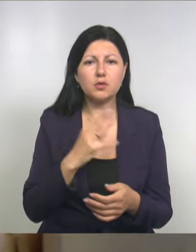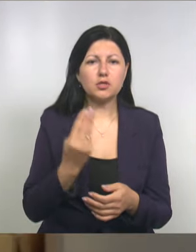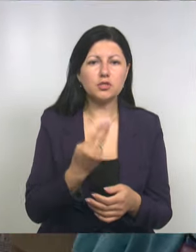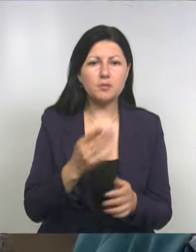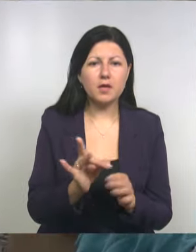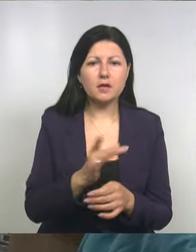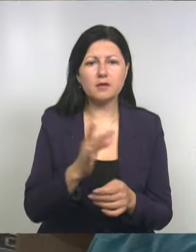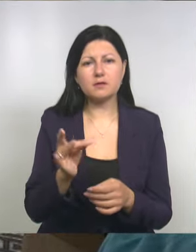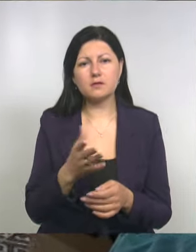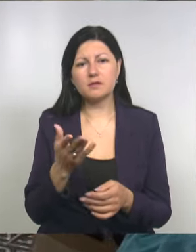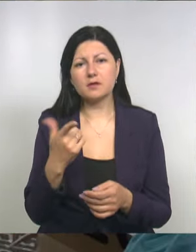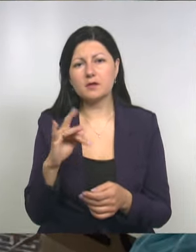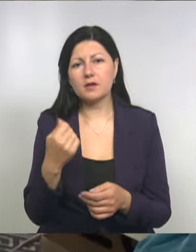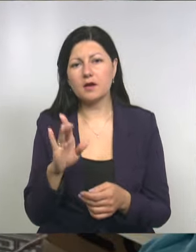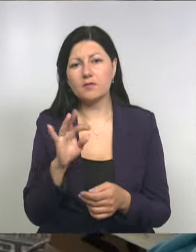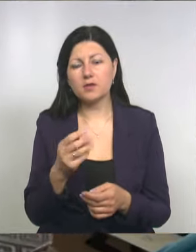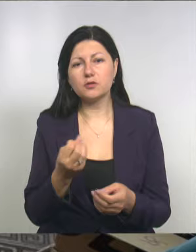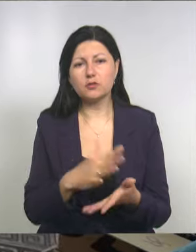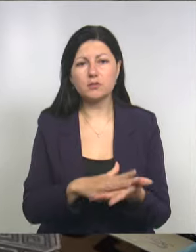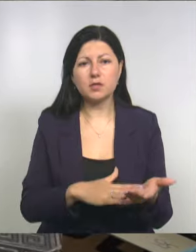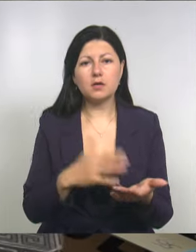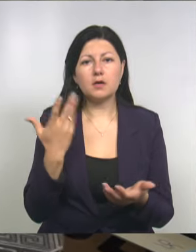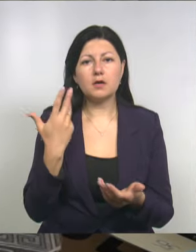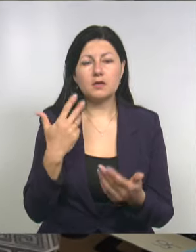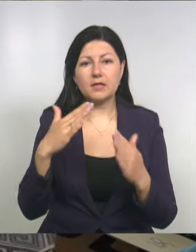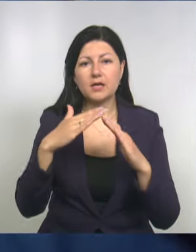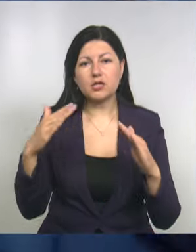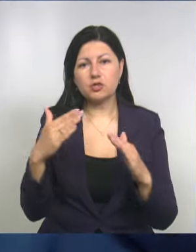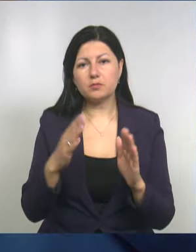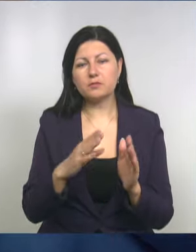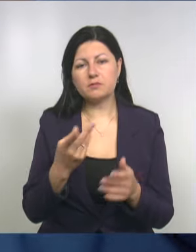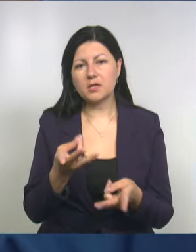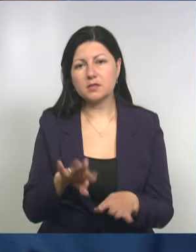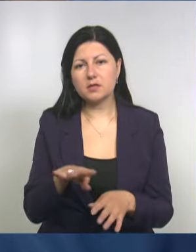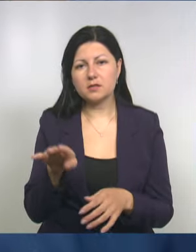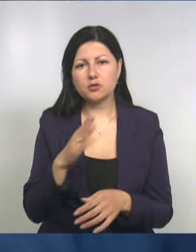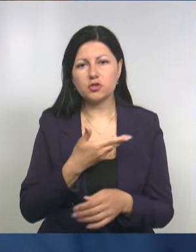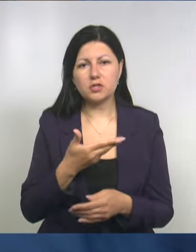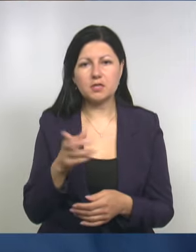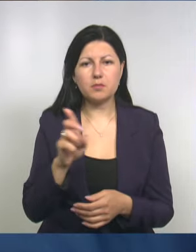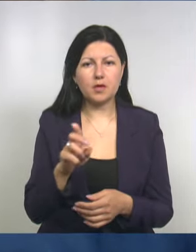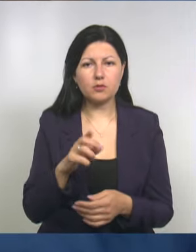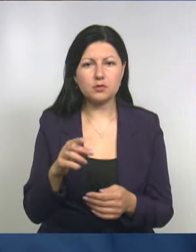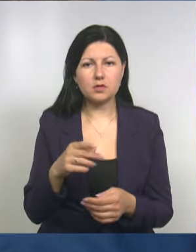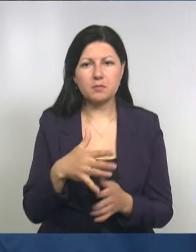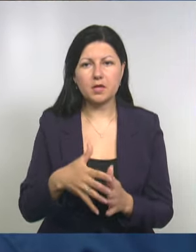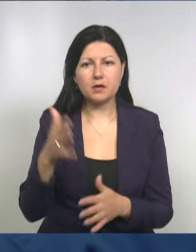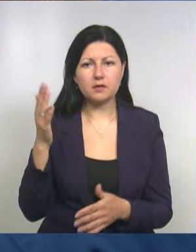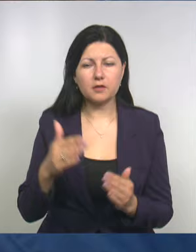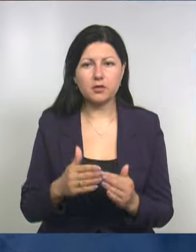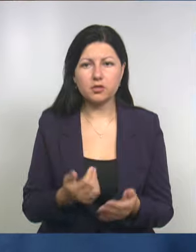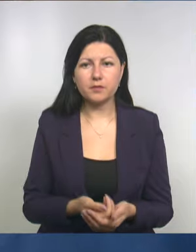Шебекино, Грайворон, не в стране и сейчас, когда без крыши над головой остались жители белгородской многоэтажки. У вас